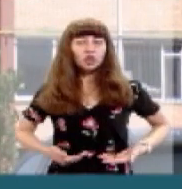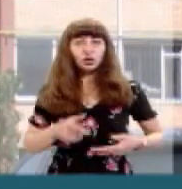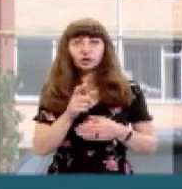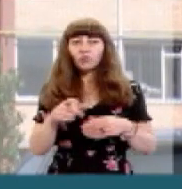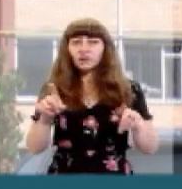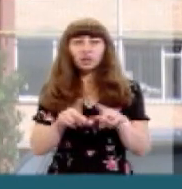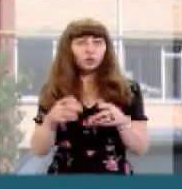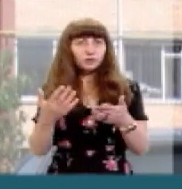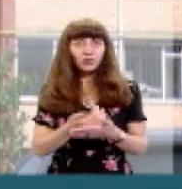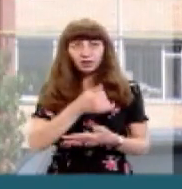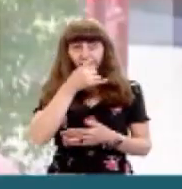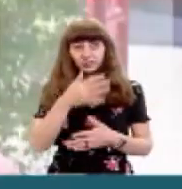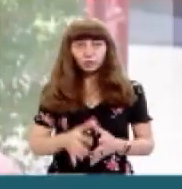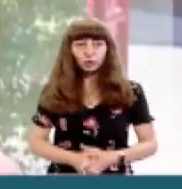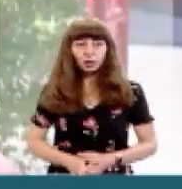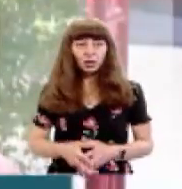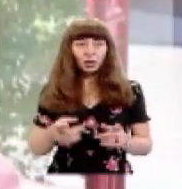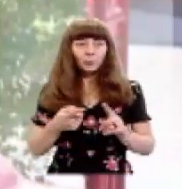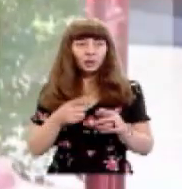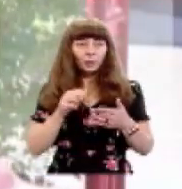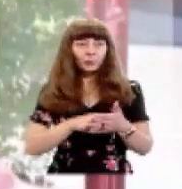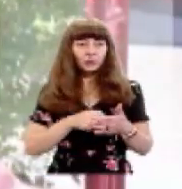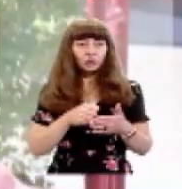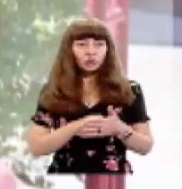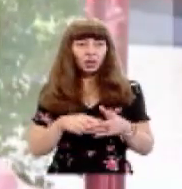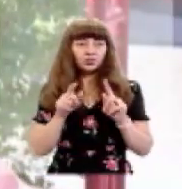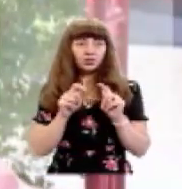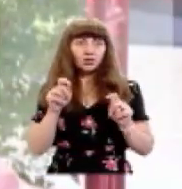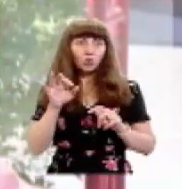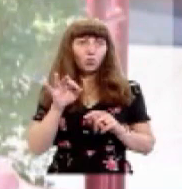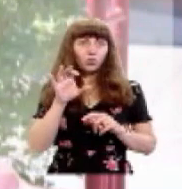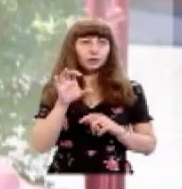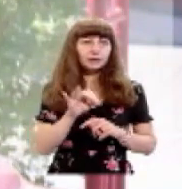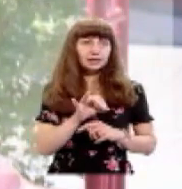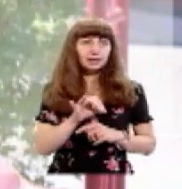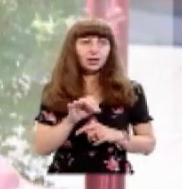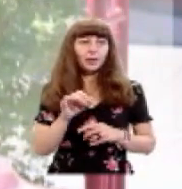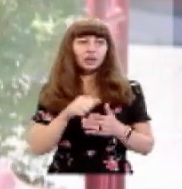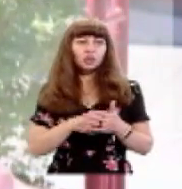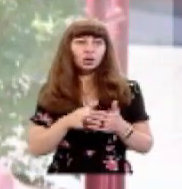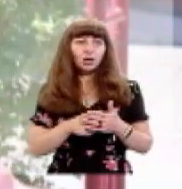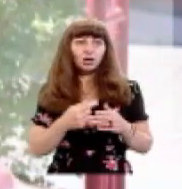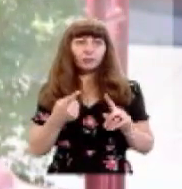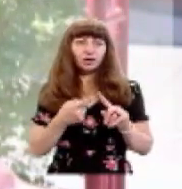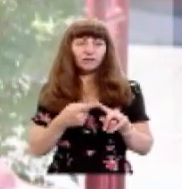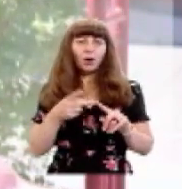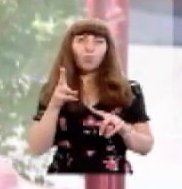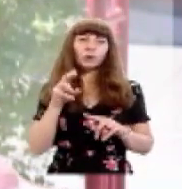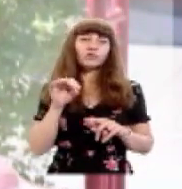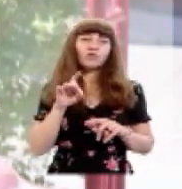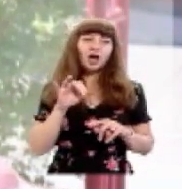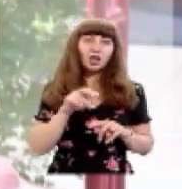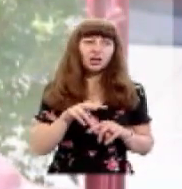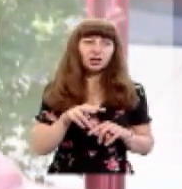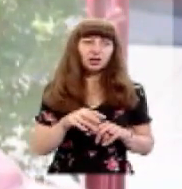такие успехи были бы невозможны. Наша первая причина того, что мы создали ОСИ, создание, это того, что у нас был первый, это подвал.